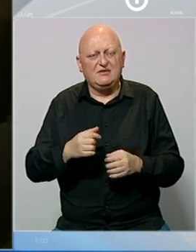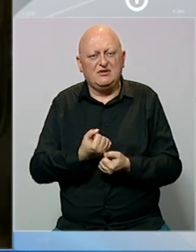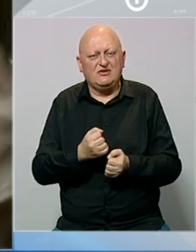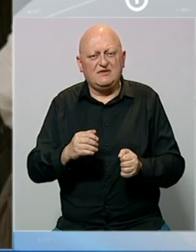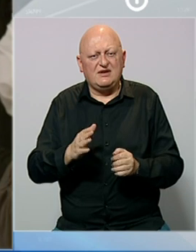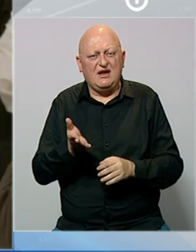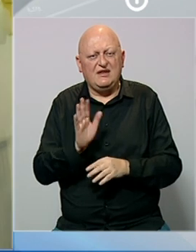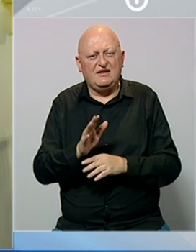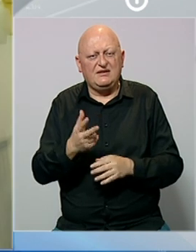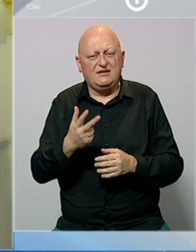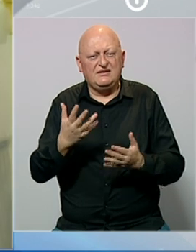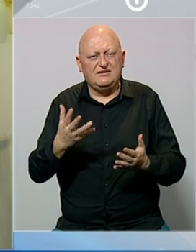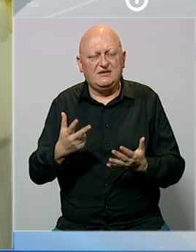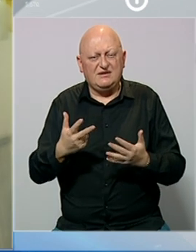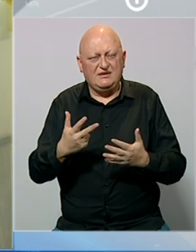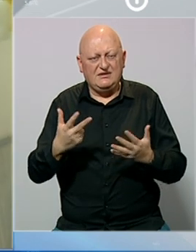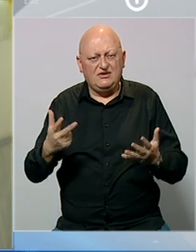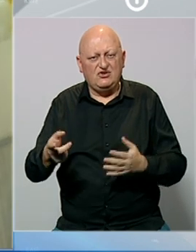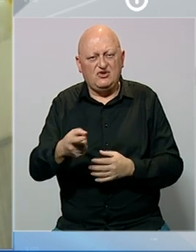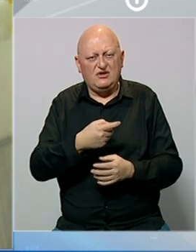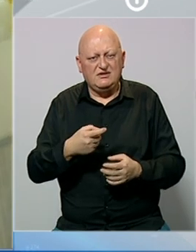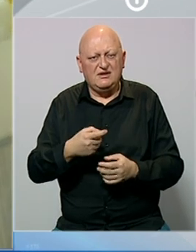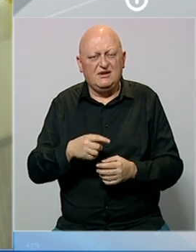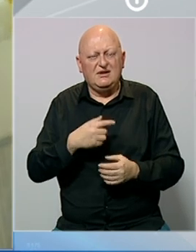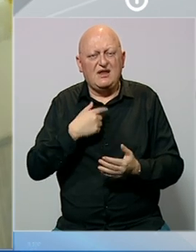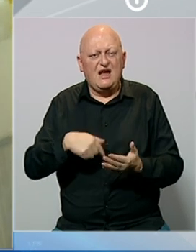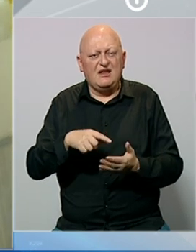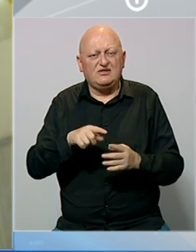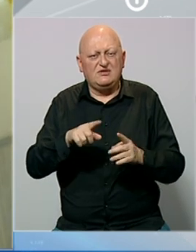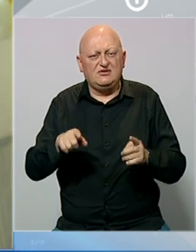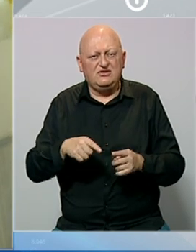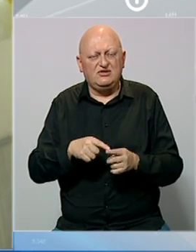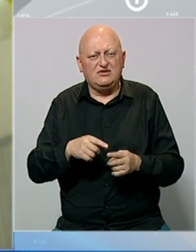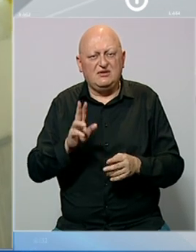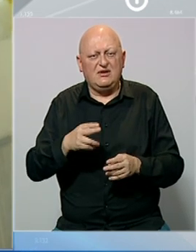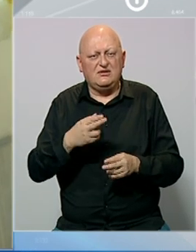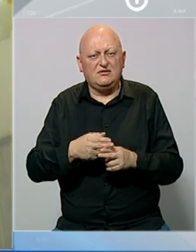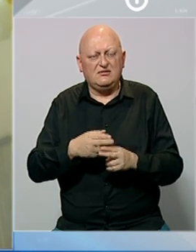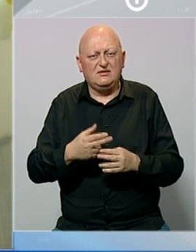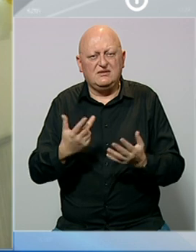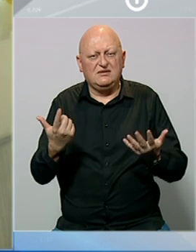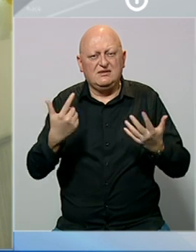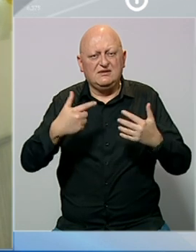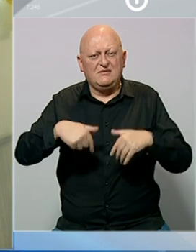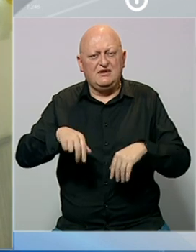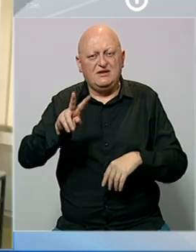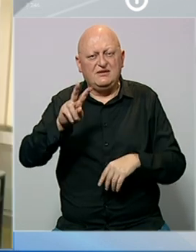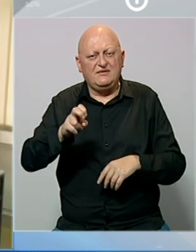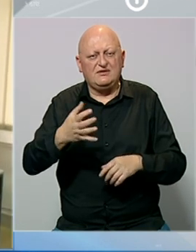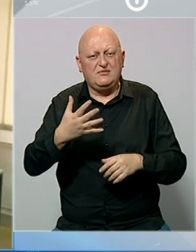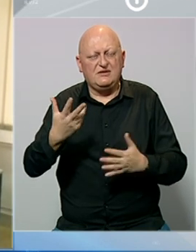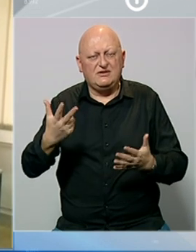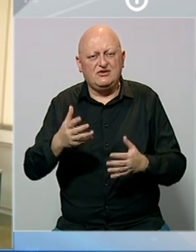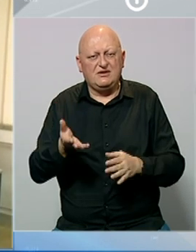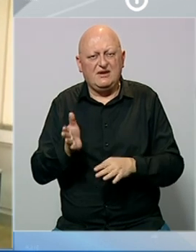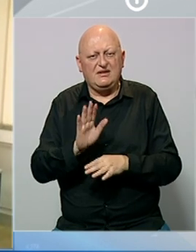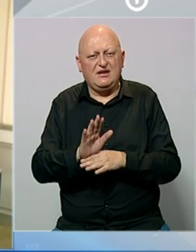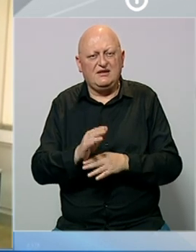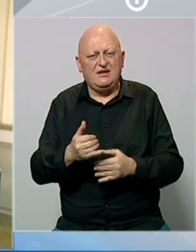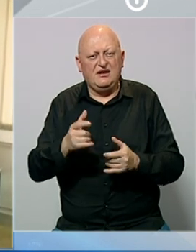17 neovisnih kandidata i 38 koalicija. Na glasačkim listićima se nalaze imena